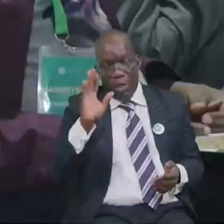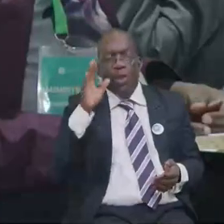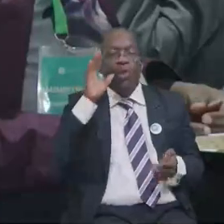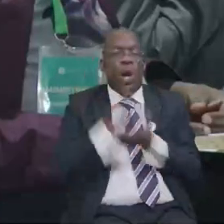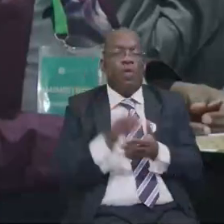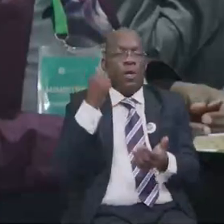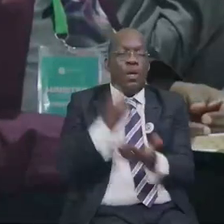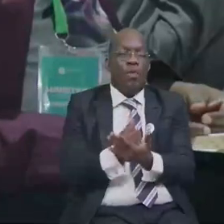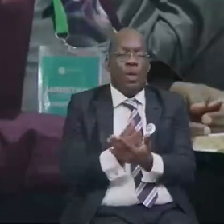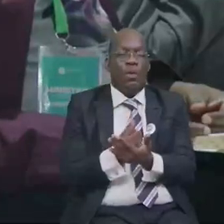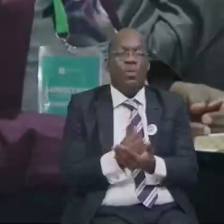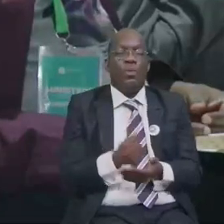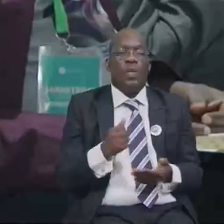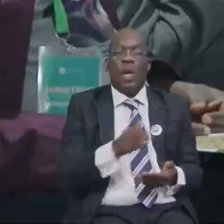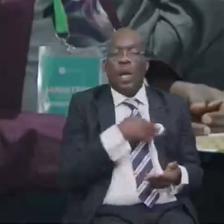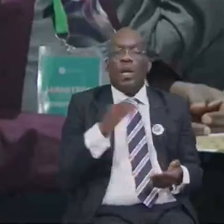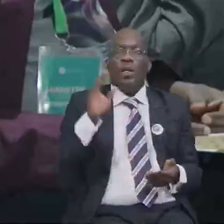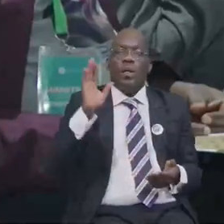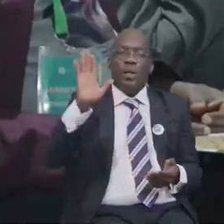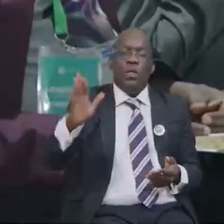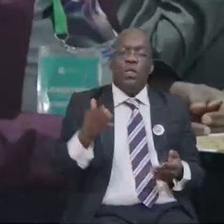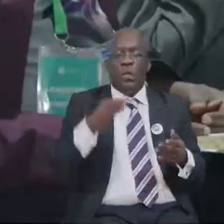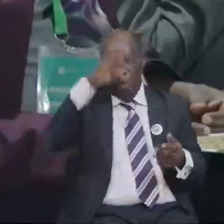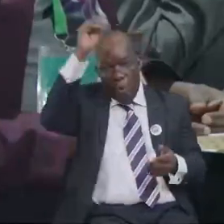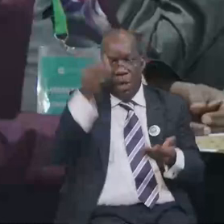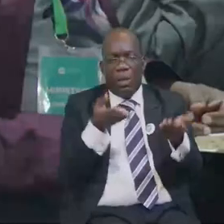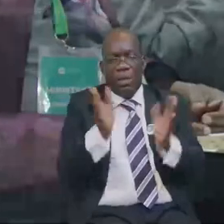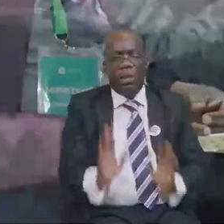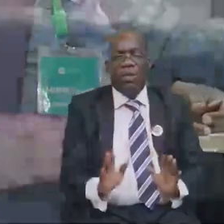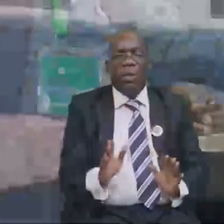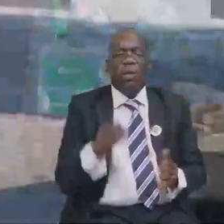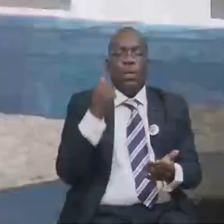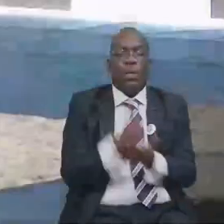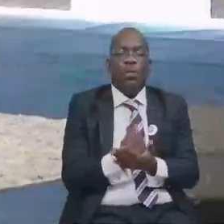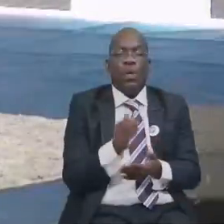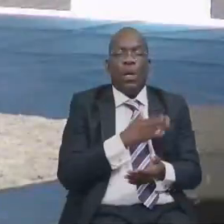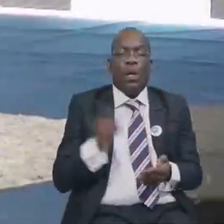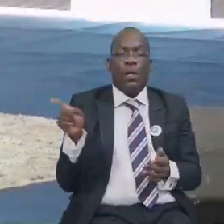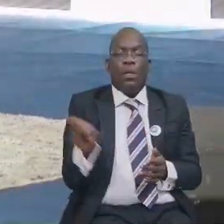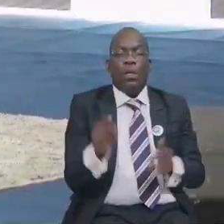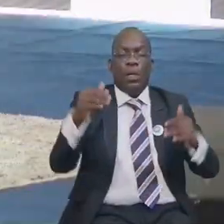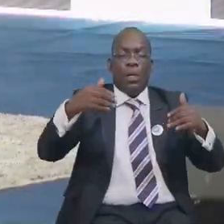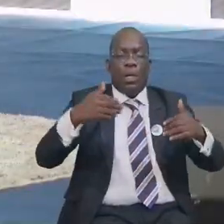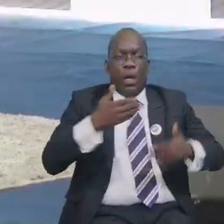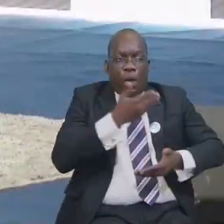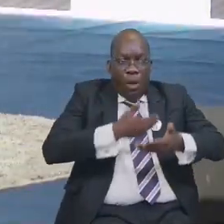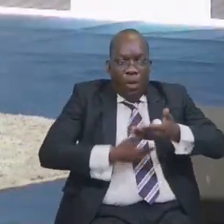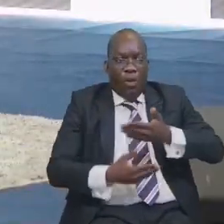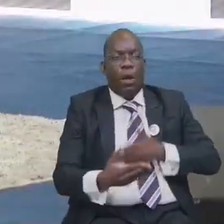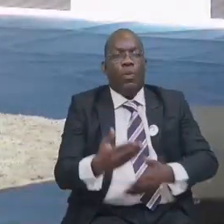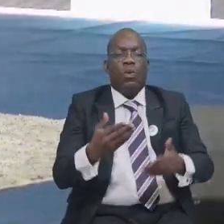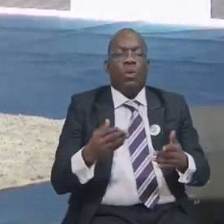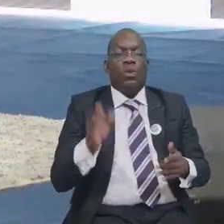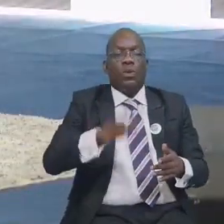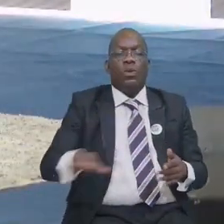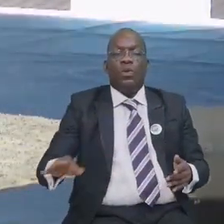Guérit ses servantes et elle pure enfantée. Aujourd'hui, comme